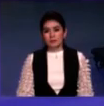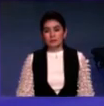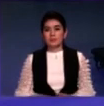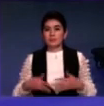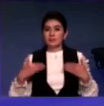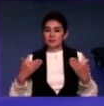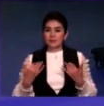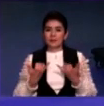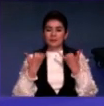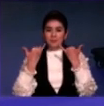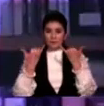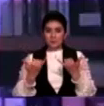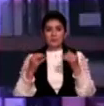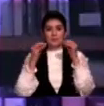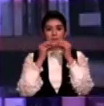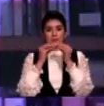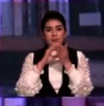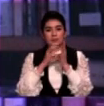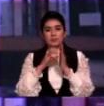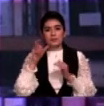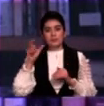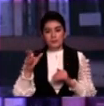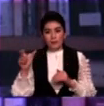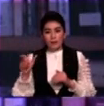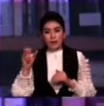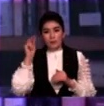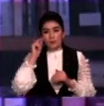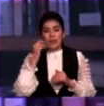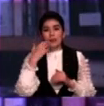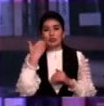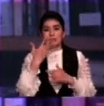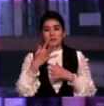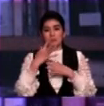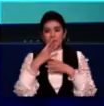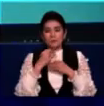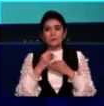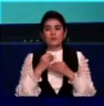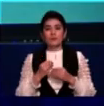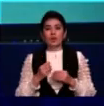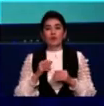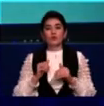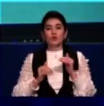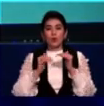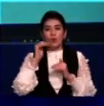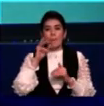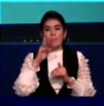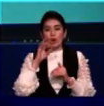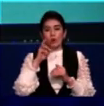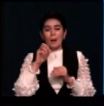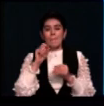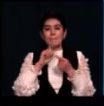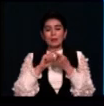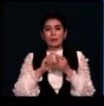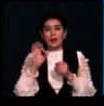Assalomu alaykum, hurmatli 10-sinf o'quvchilari. Bugun sizlar bilan yuqori molekulyar birikmalar